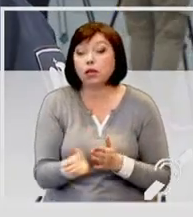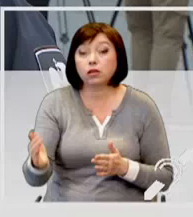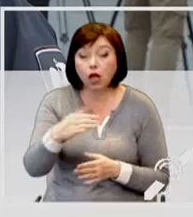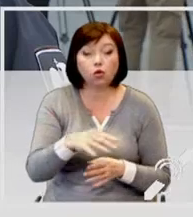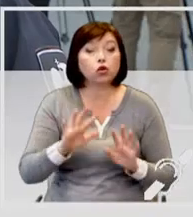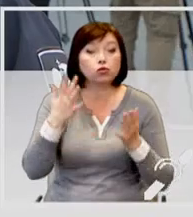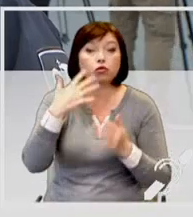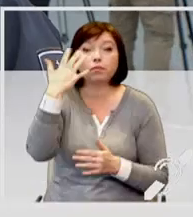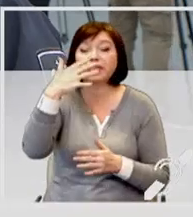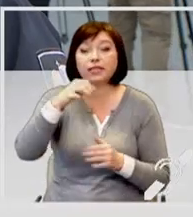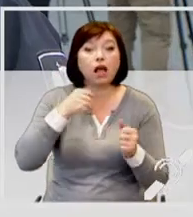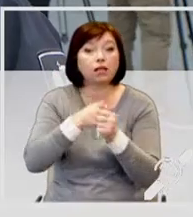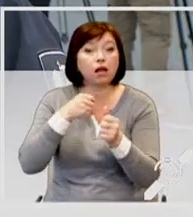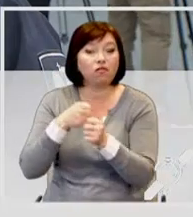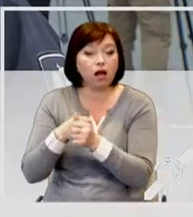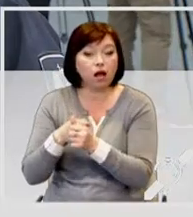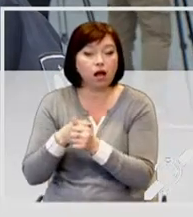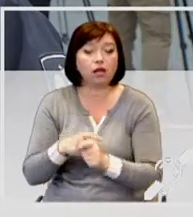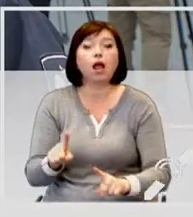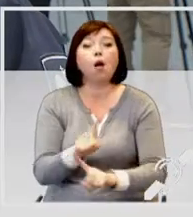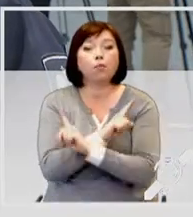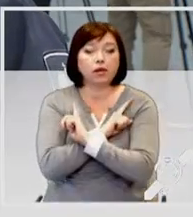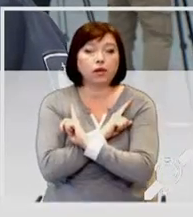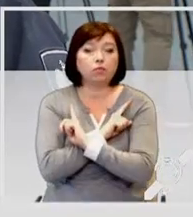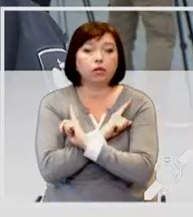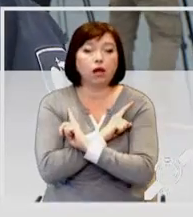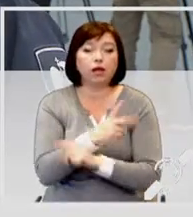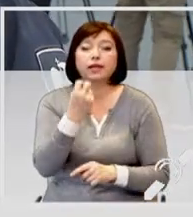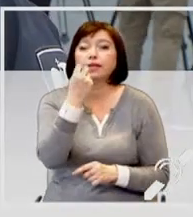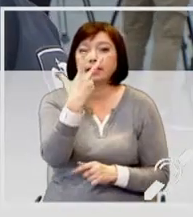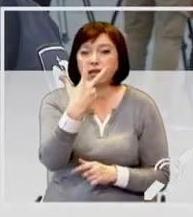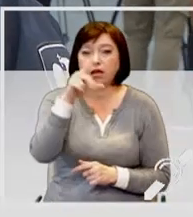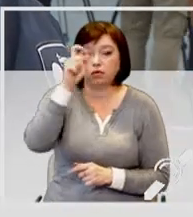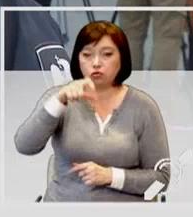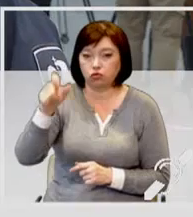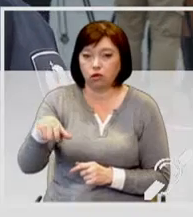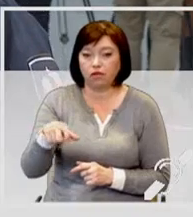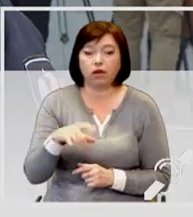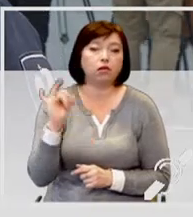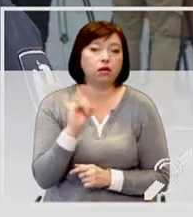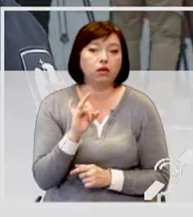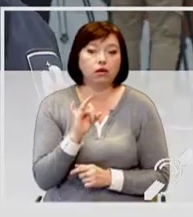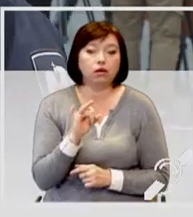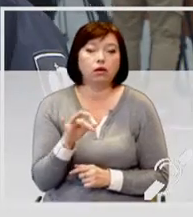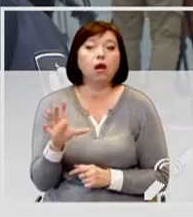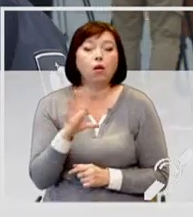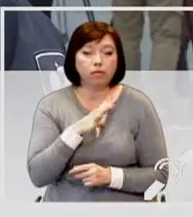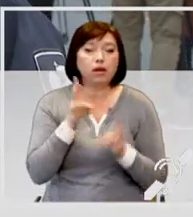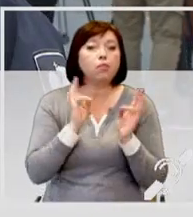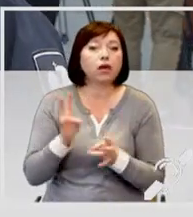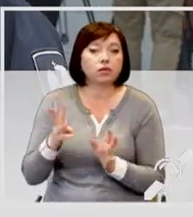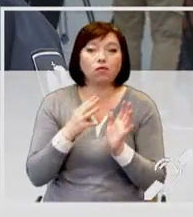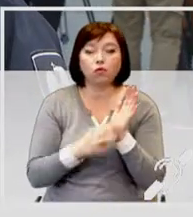s-au întâmplat 50 de accidente rutiere, au murit 13 oameni și au fost